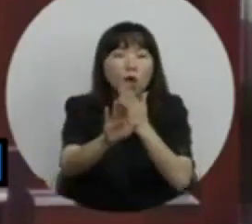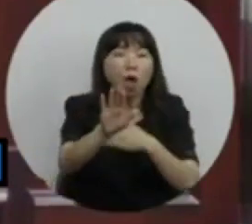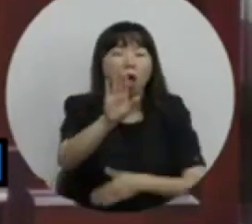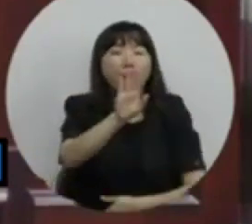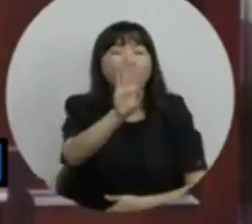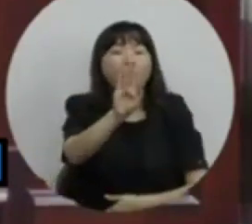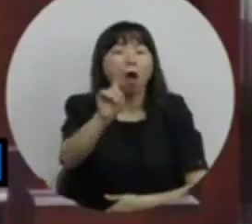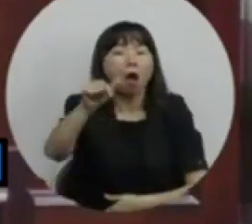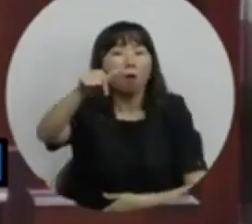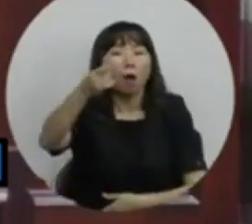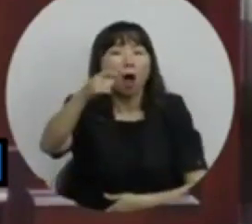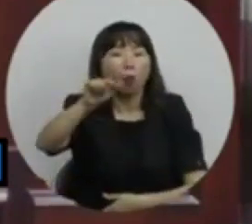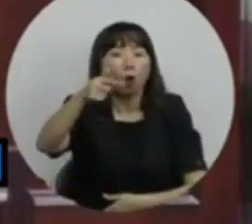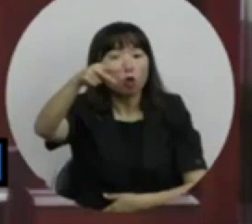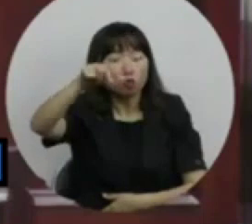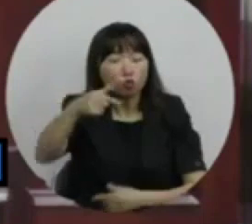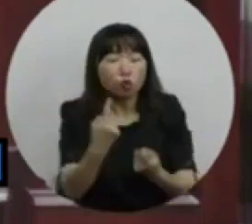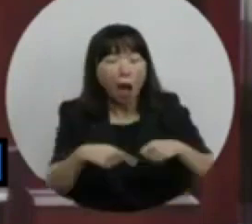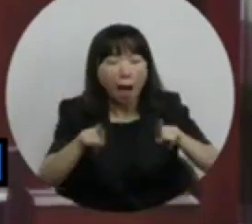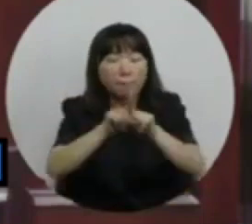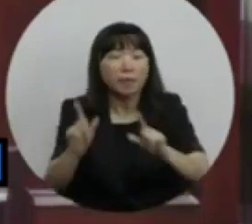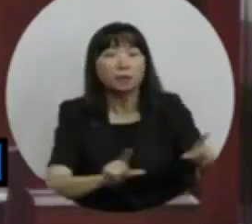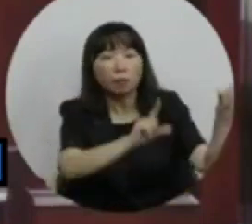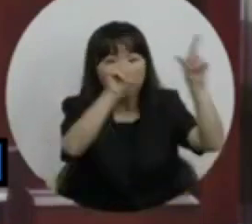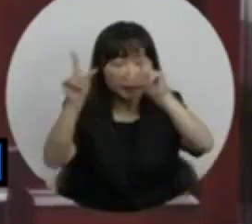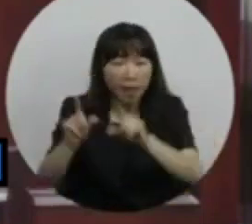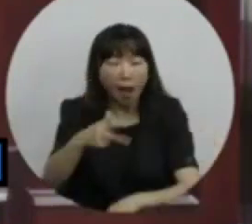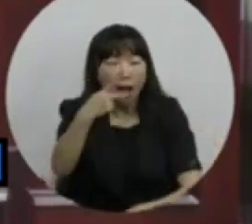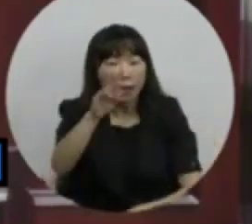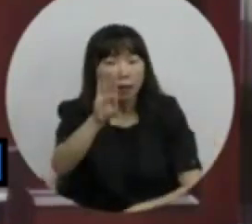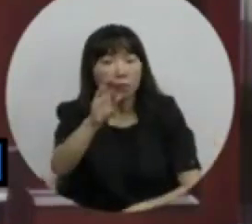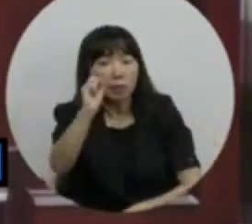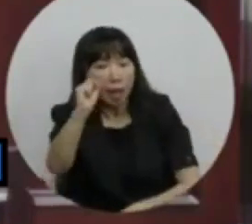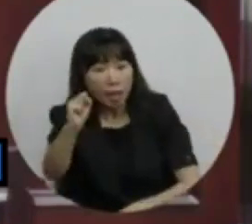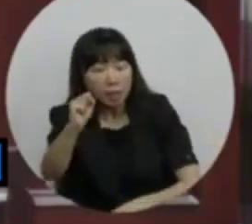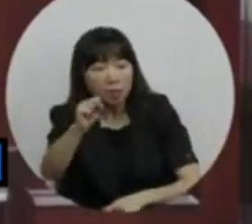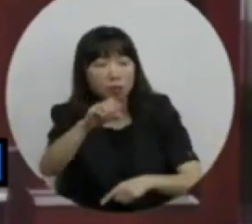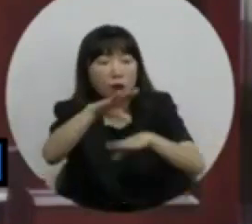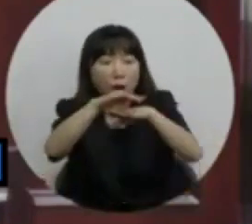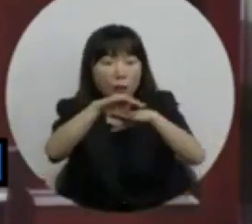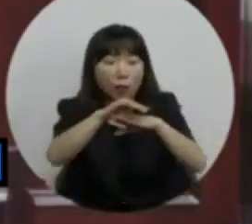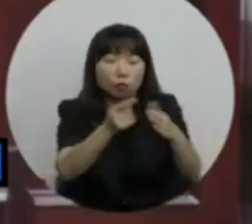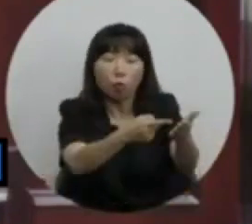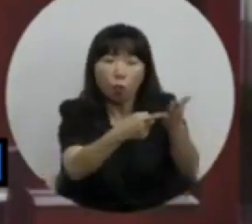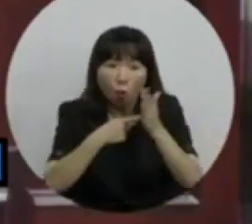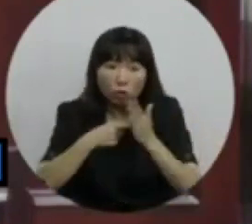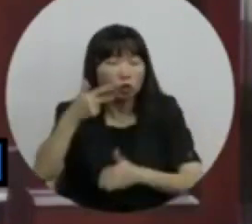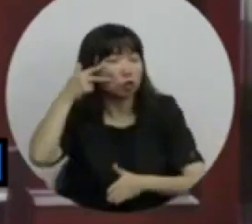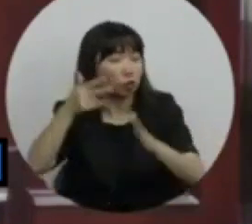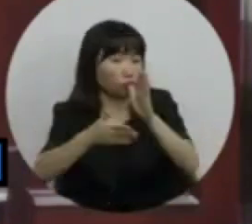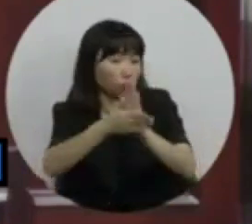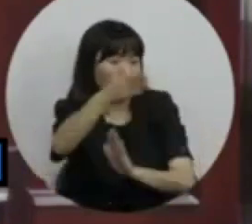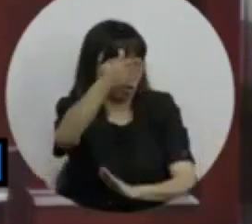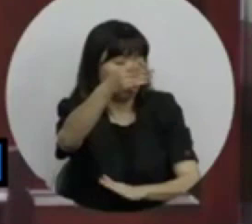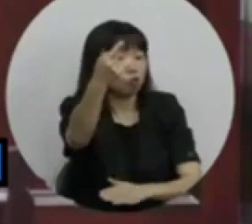삽시다 여주편이 지속적으로 방영되면서 살기 좋은 여주시의 이미지를 드높이는가